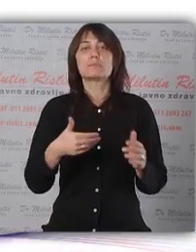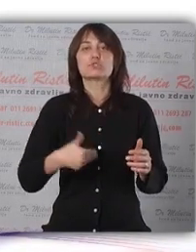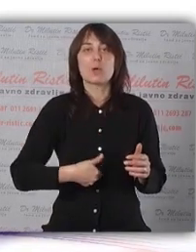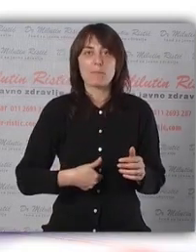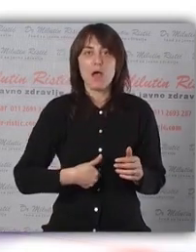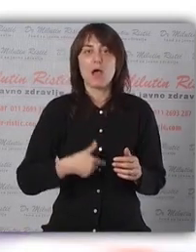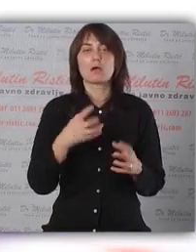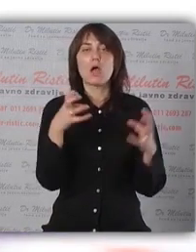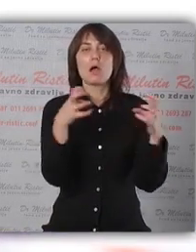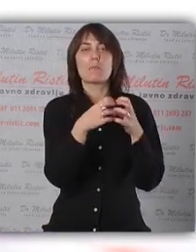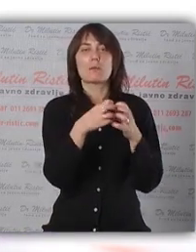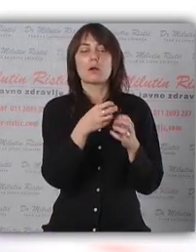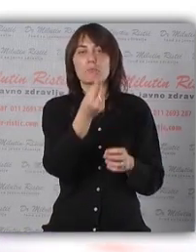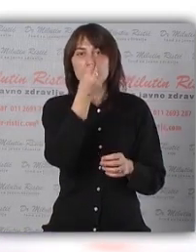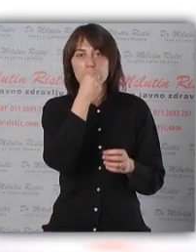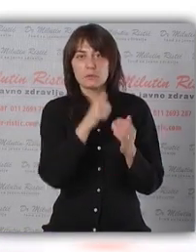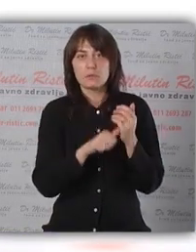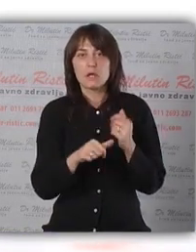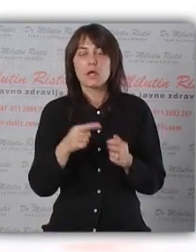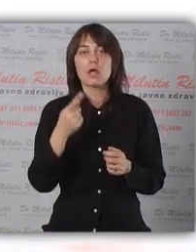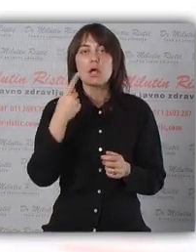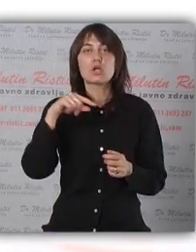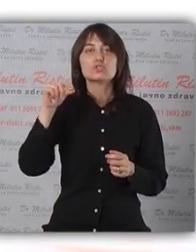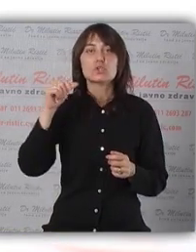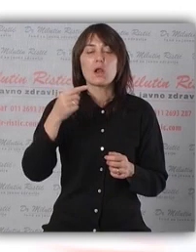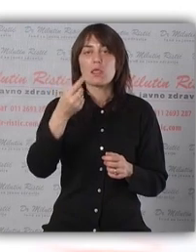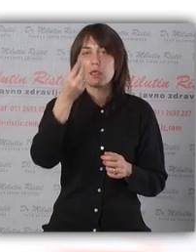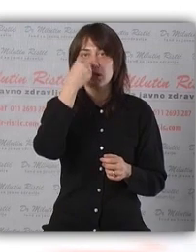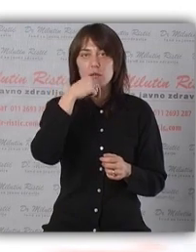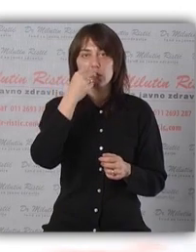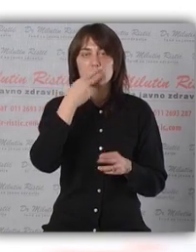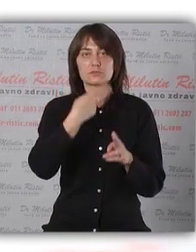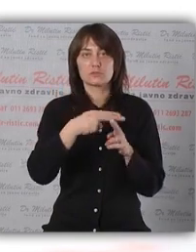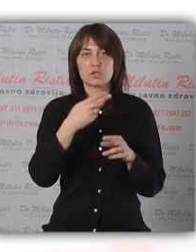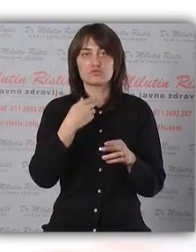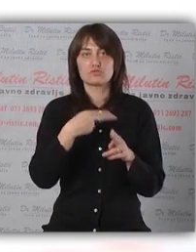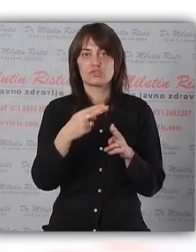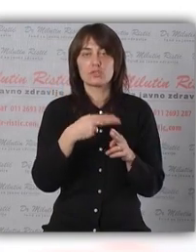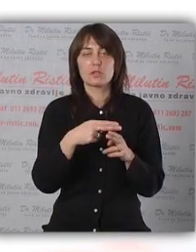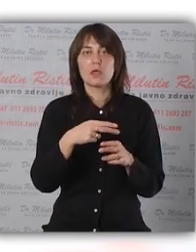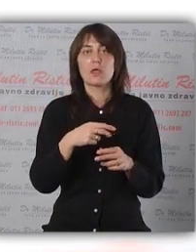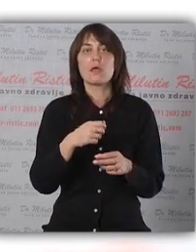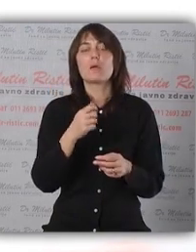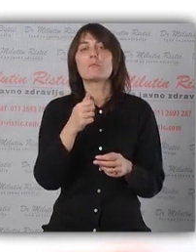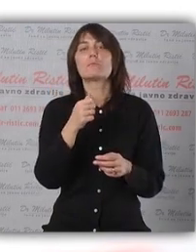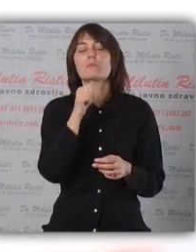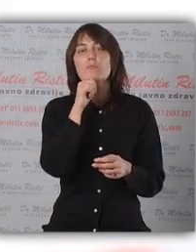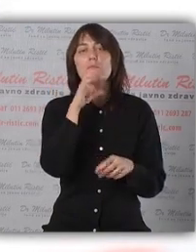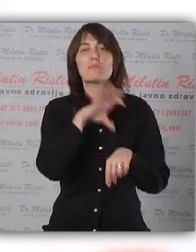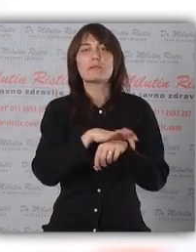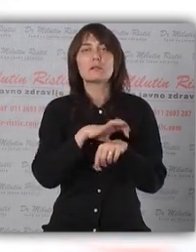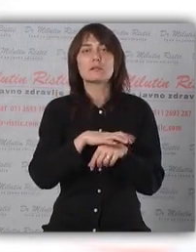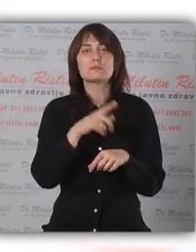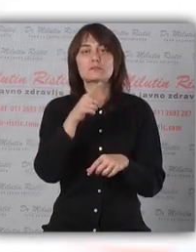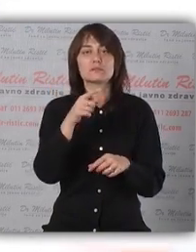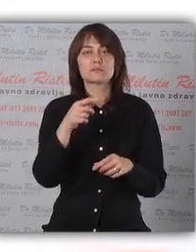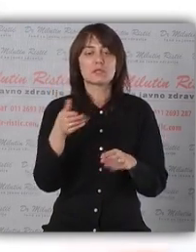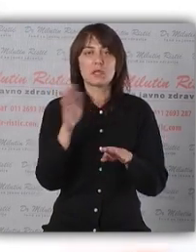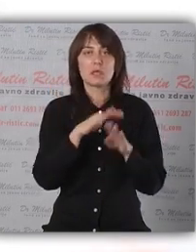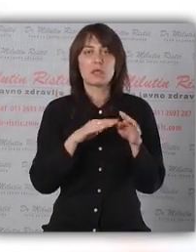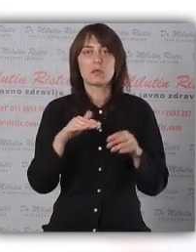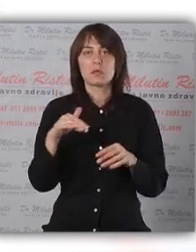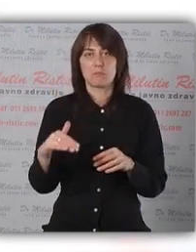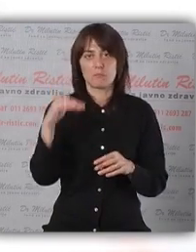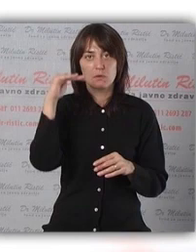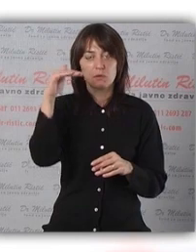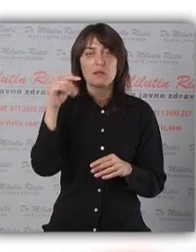nešto ako se desi neki problem sa stomakom iz grupe probiotika, soli za rehidrataciju, neki medicinski ugalj primeren